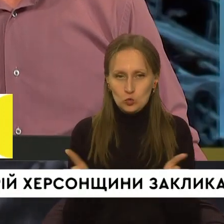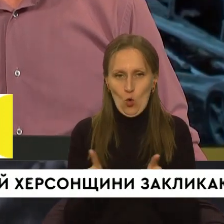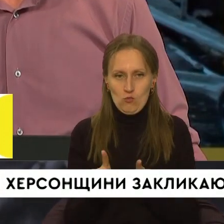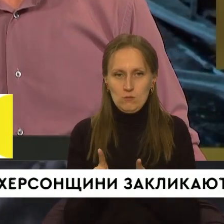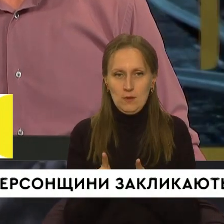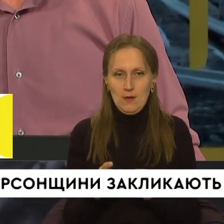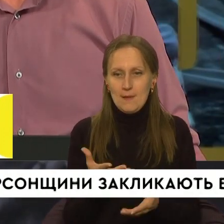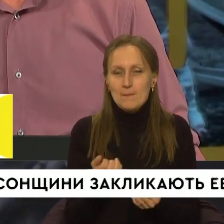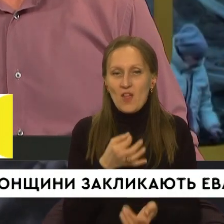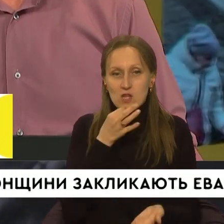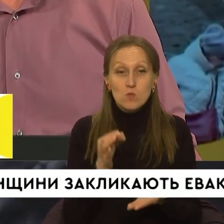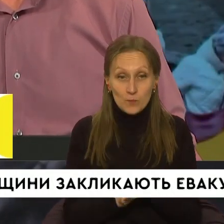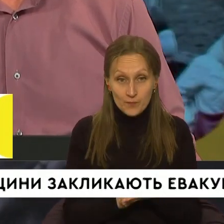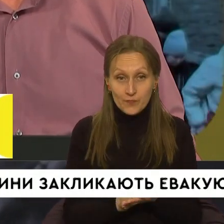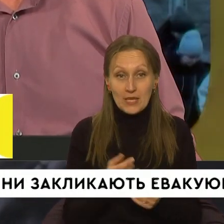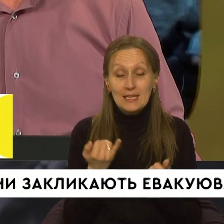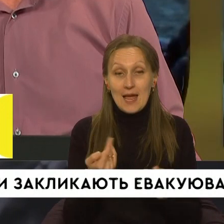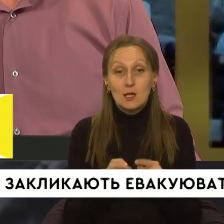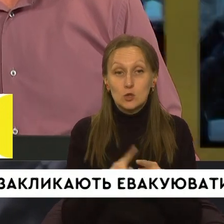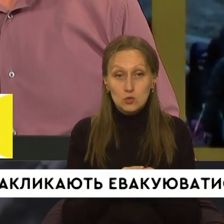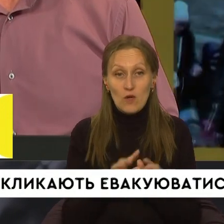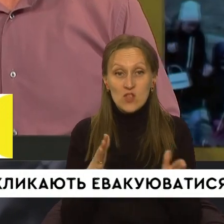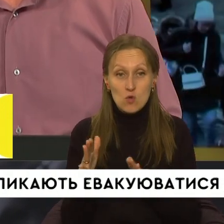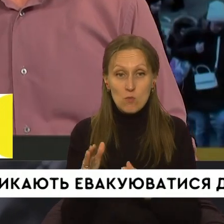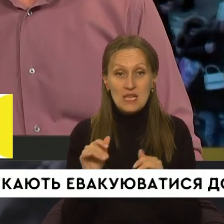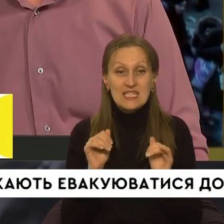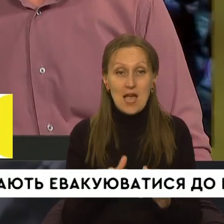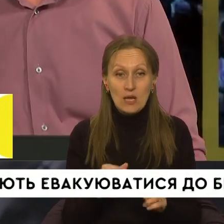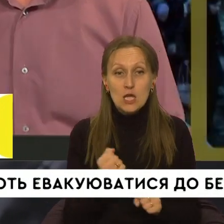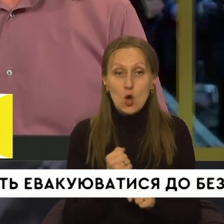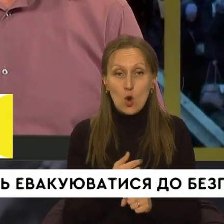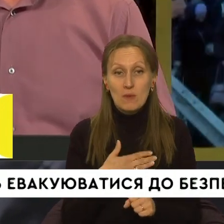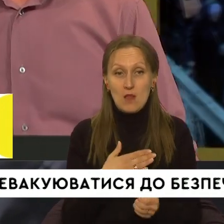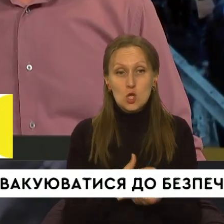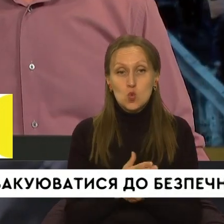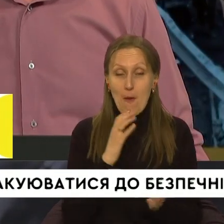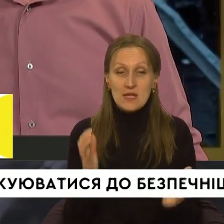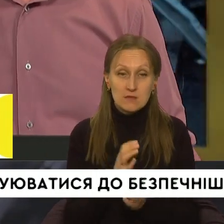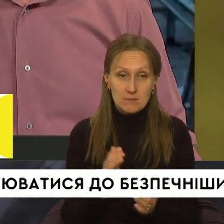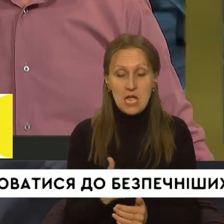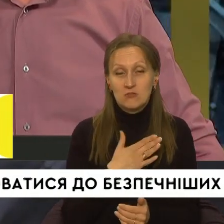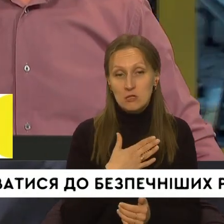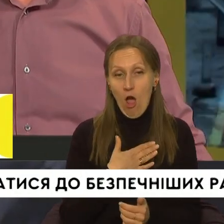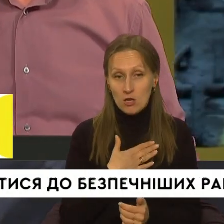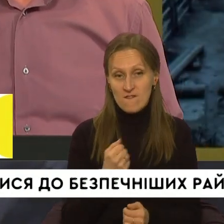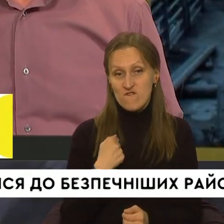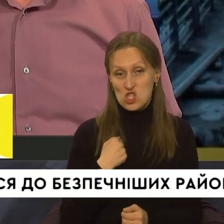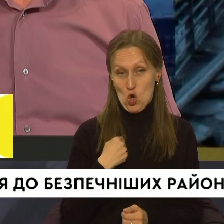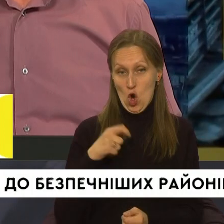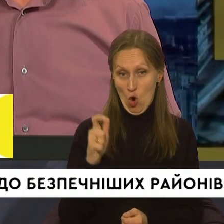не нести відповідальності. Для цього відповідно і відбуваються заходи, які робить наша служба безпеки, наші